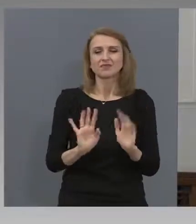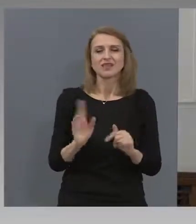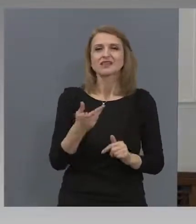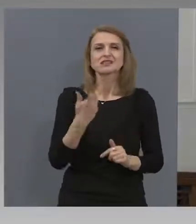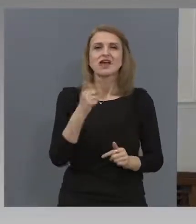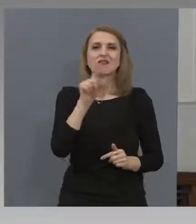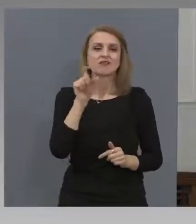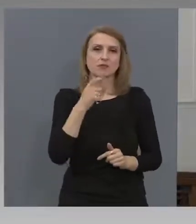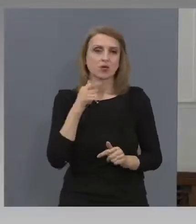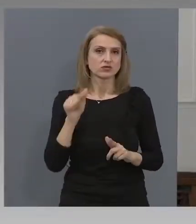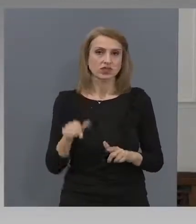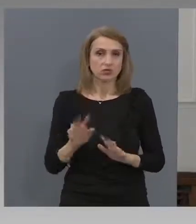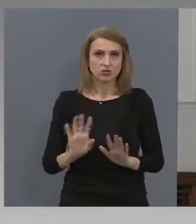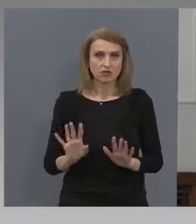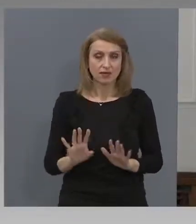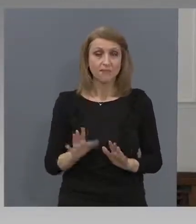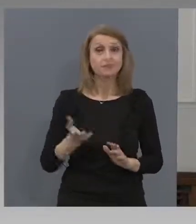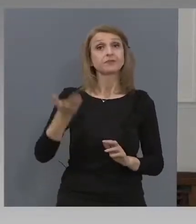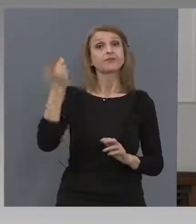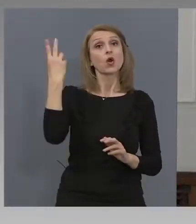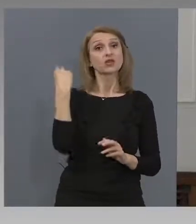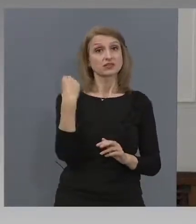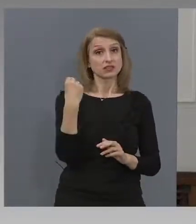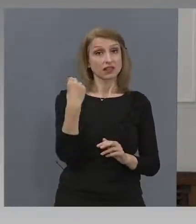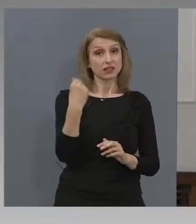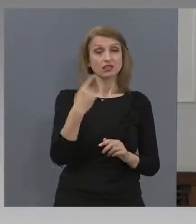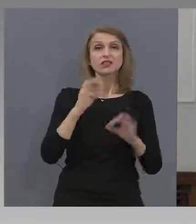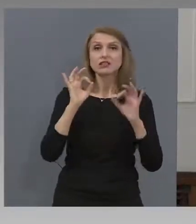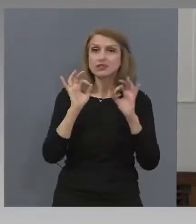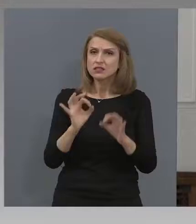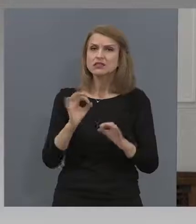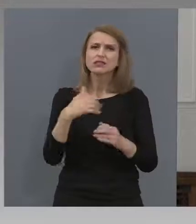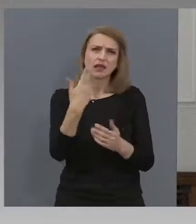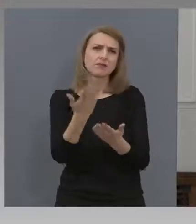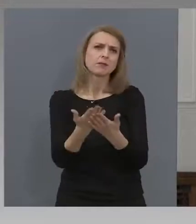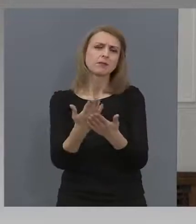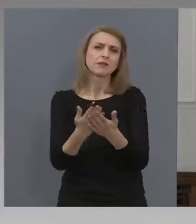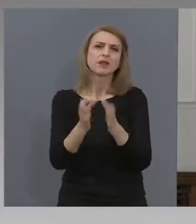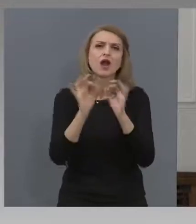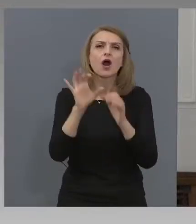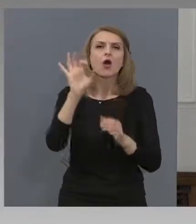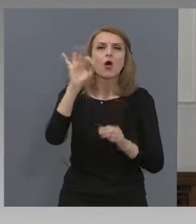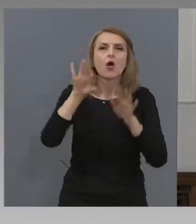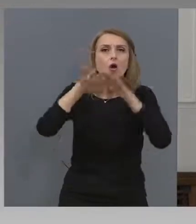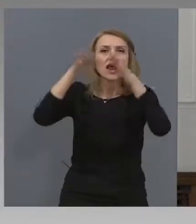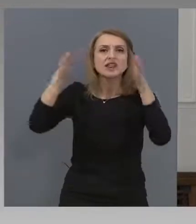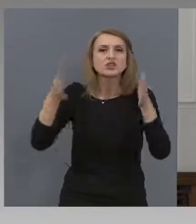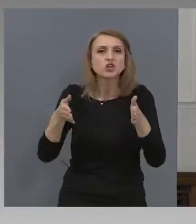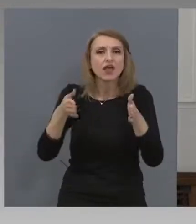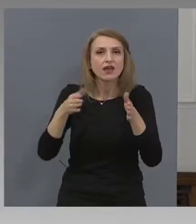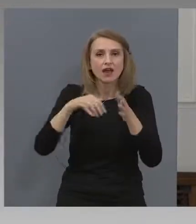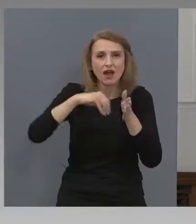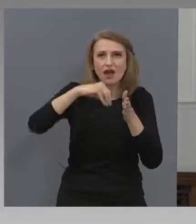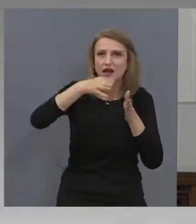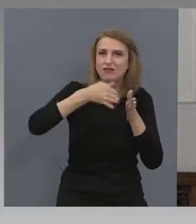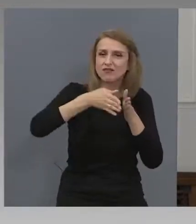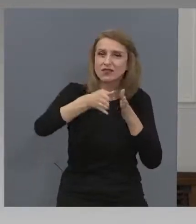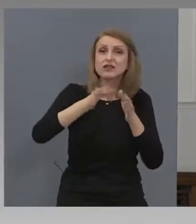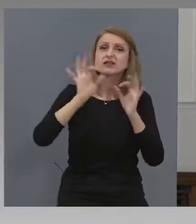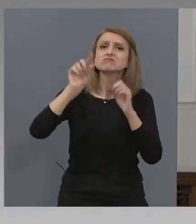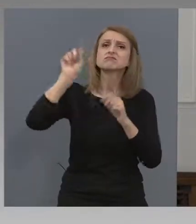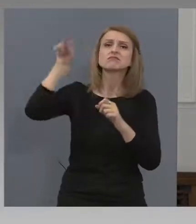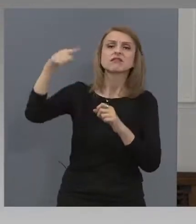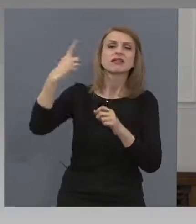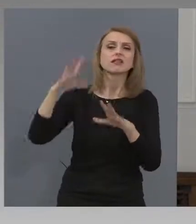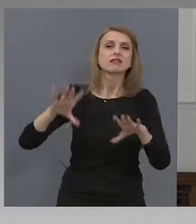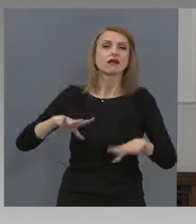Онзи ден в един от разговорите се даде пример с конкретна оранжерия в конкретен областен град. Колега от